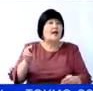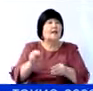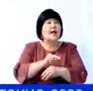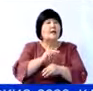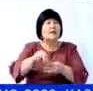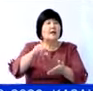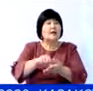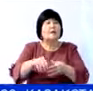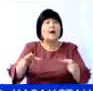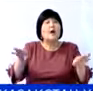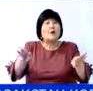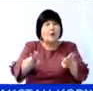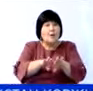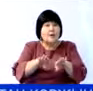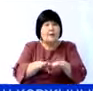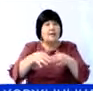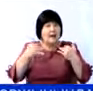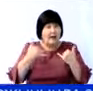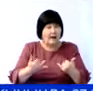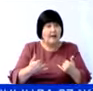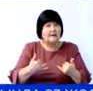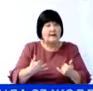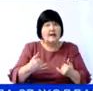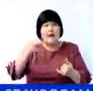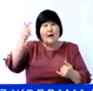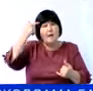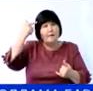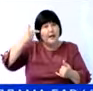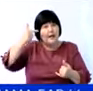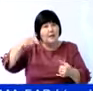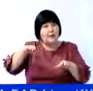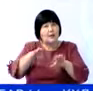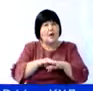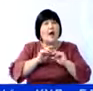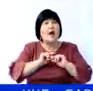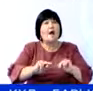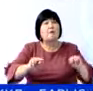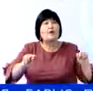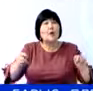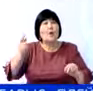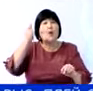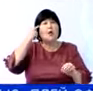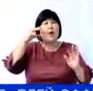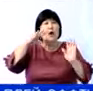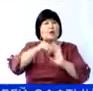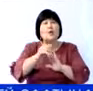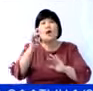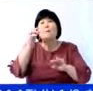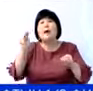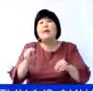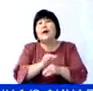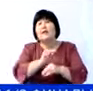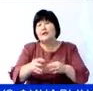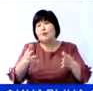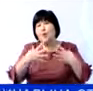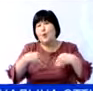тәрбиемізбен қоса қабат қазір мына білімі тұрғыда, педагогикалық тұрғыда бала тәрбиесіне,